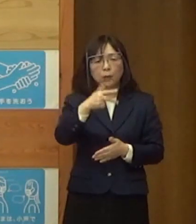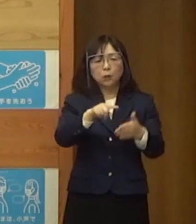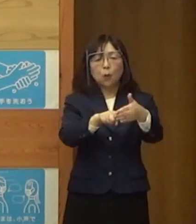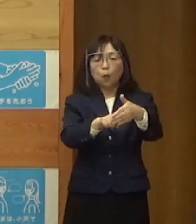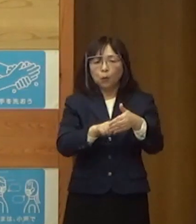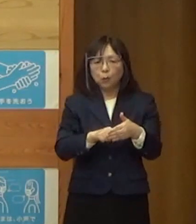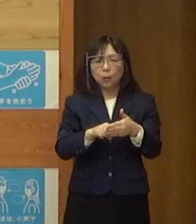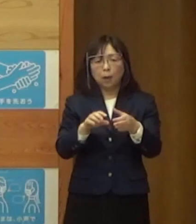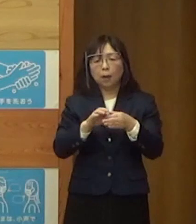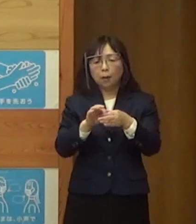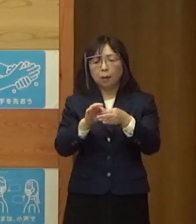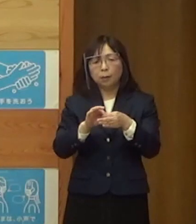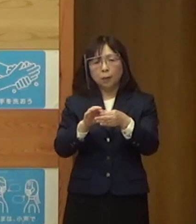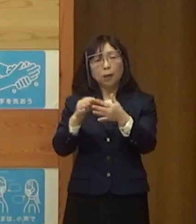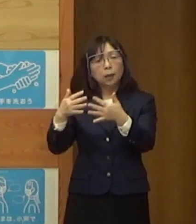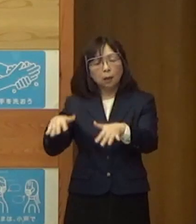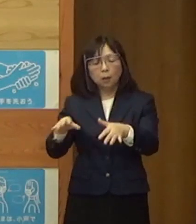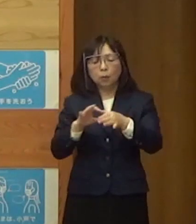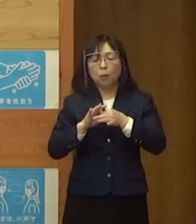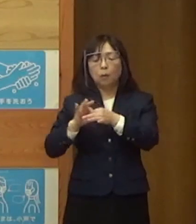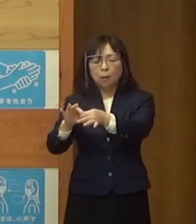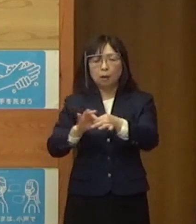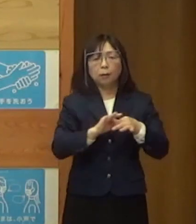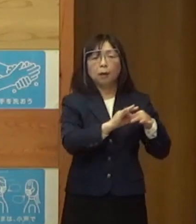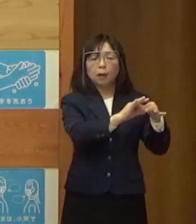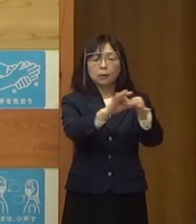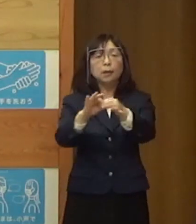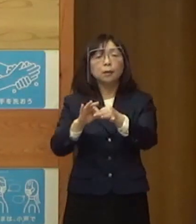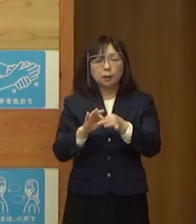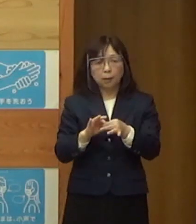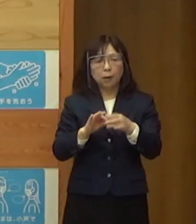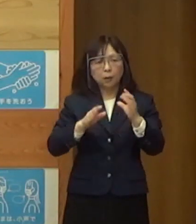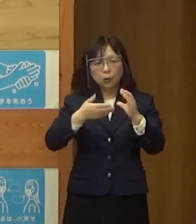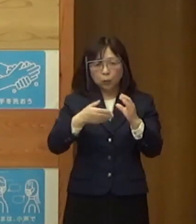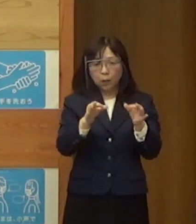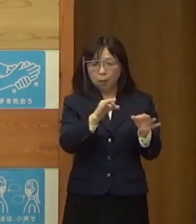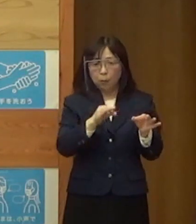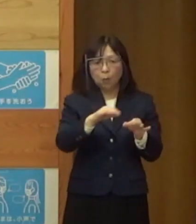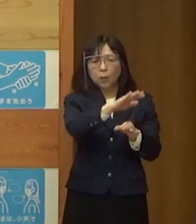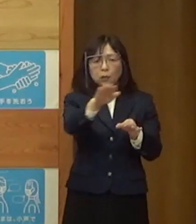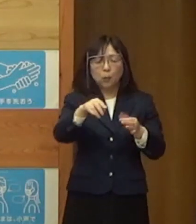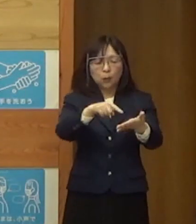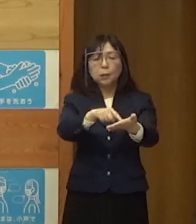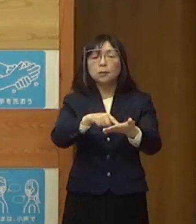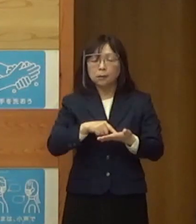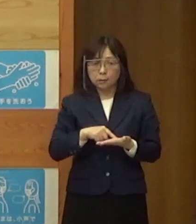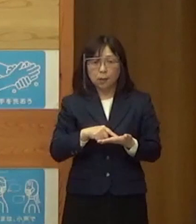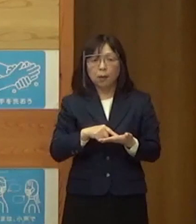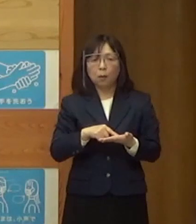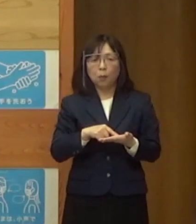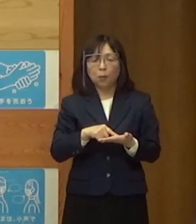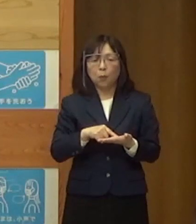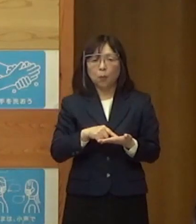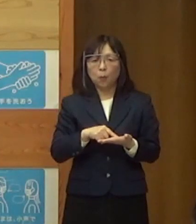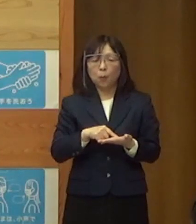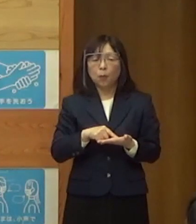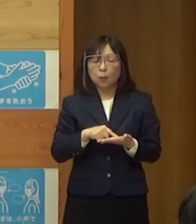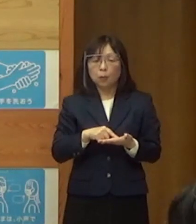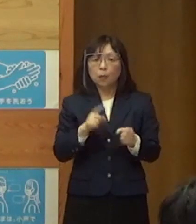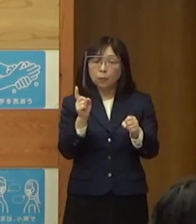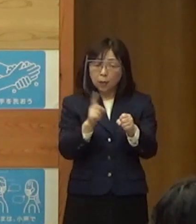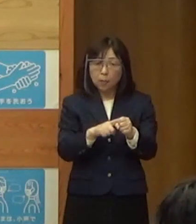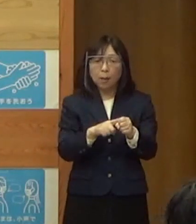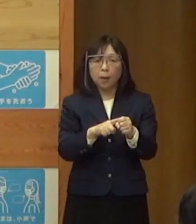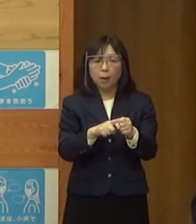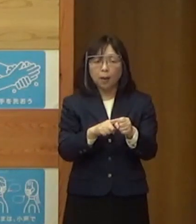町村や関係機関とも連携をしながら、飲食店の方々からの申請に向けま